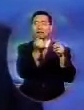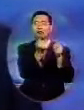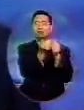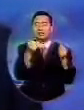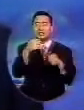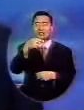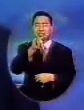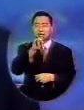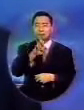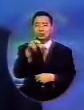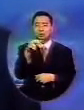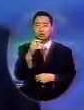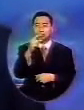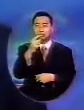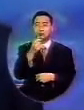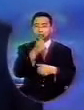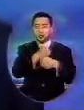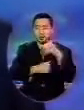했습니다.